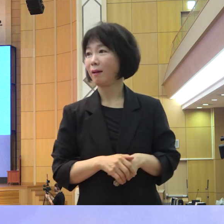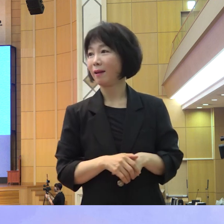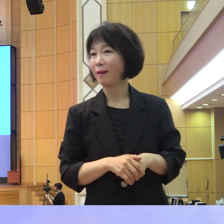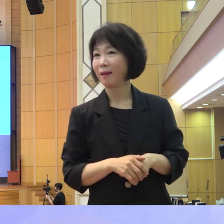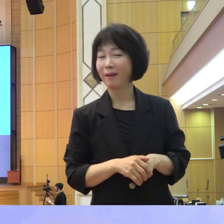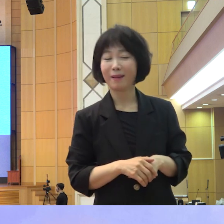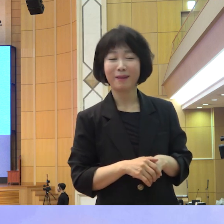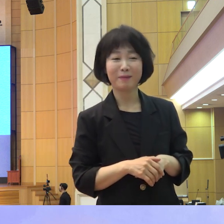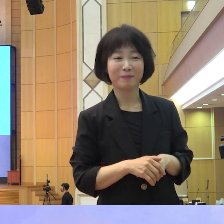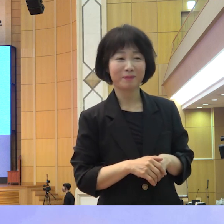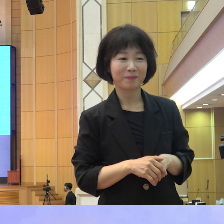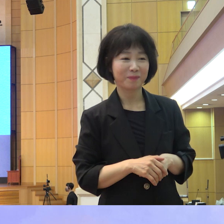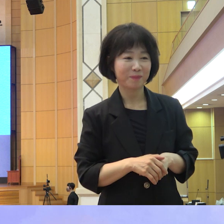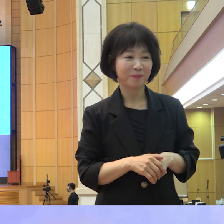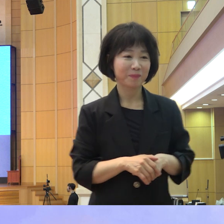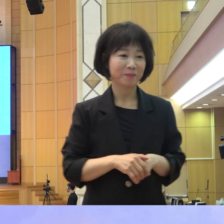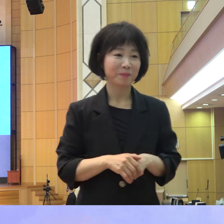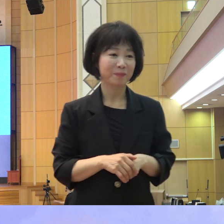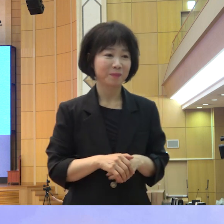여러분